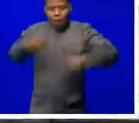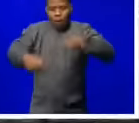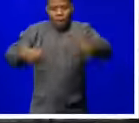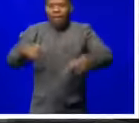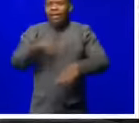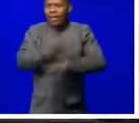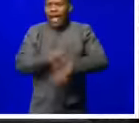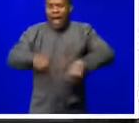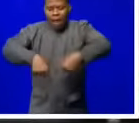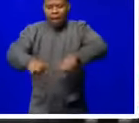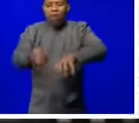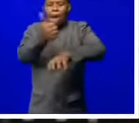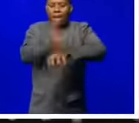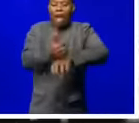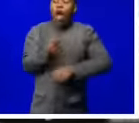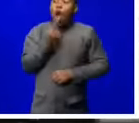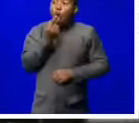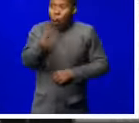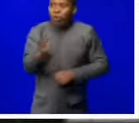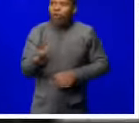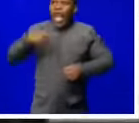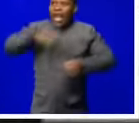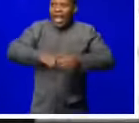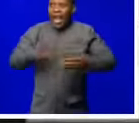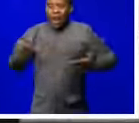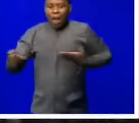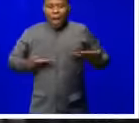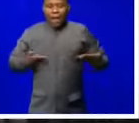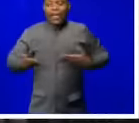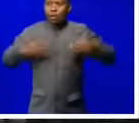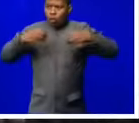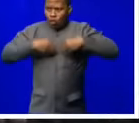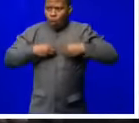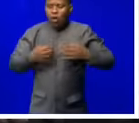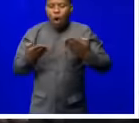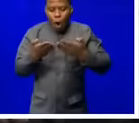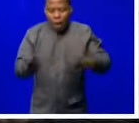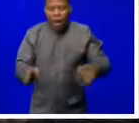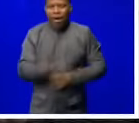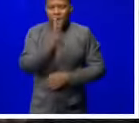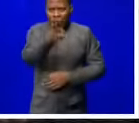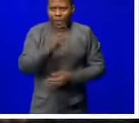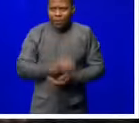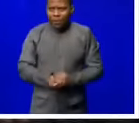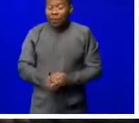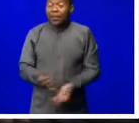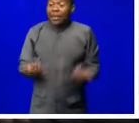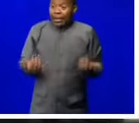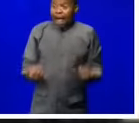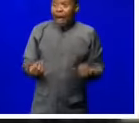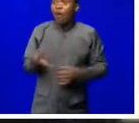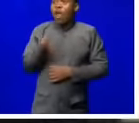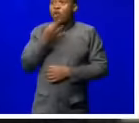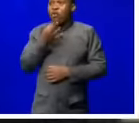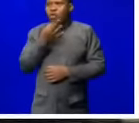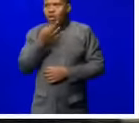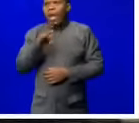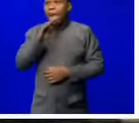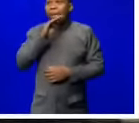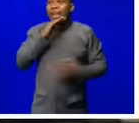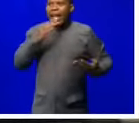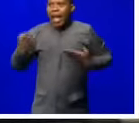labantu labasha sebata ukukhona nikutakhela imathuba imisebenzi namhla sebata ukukhona ukuthi